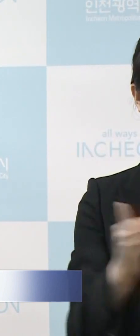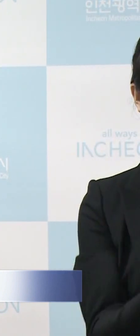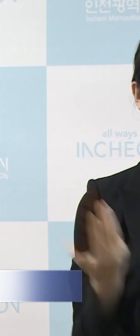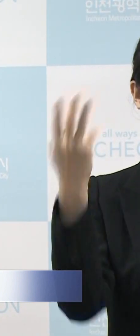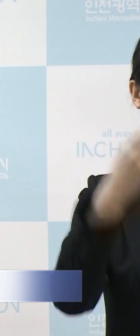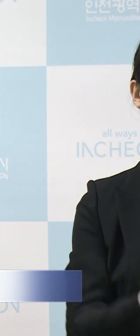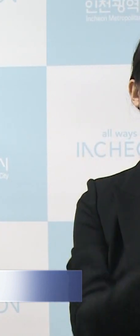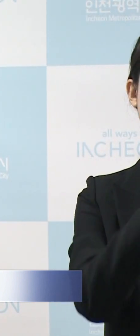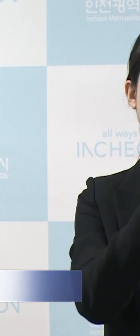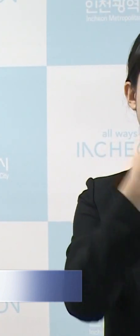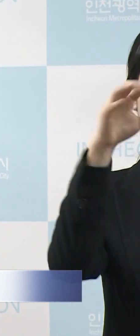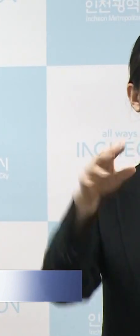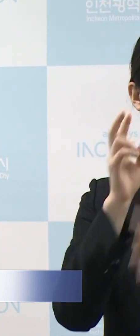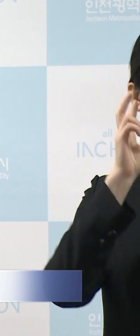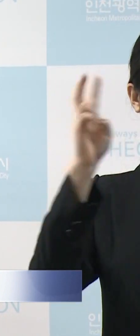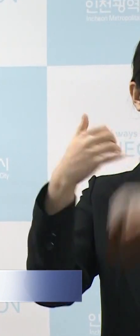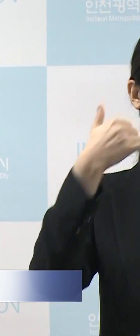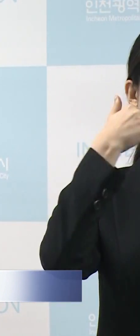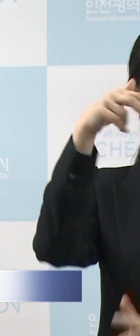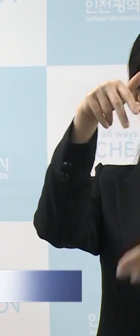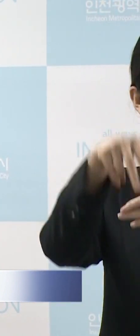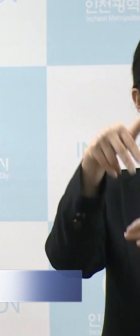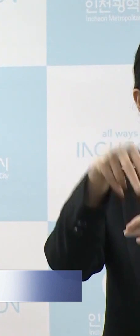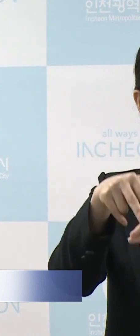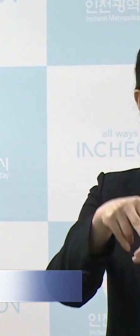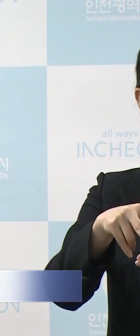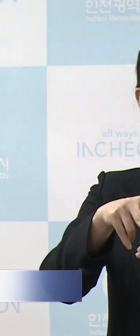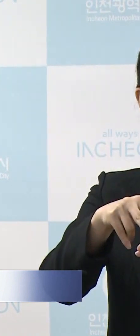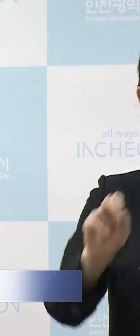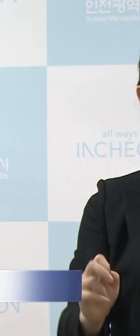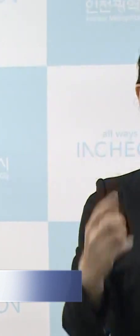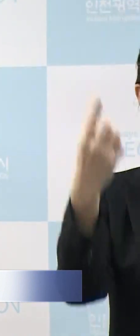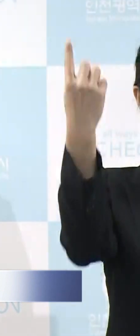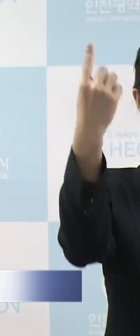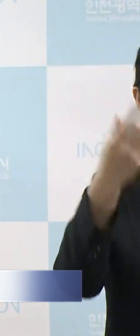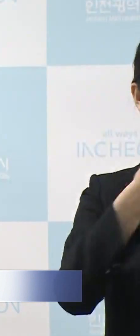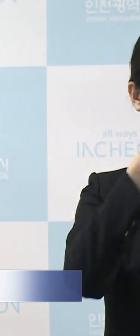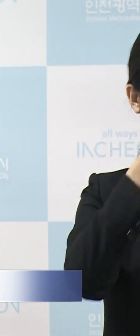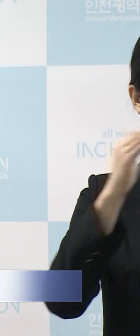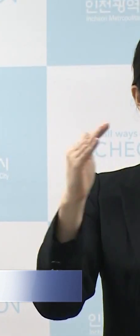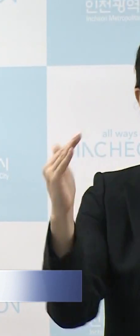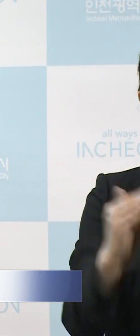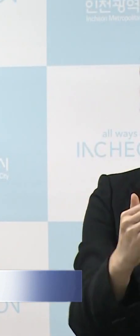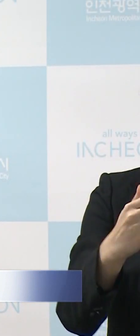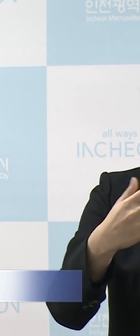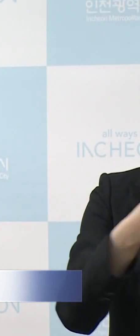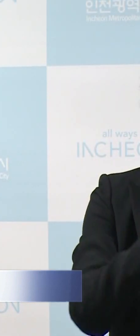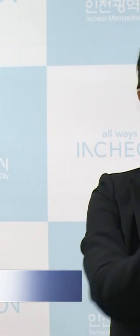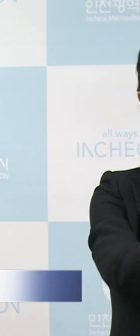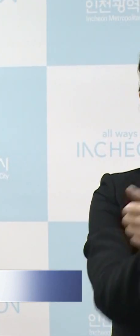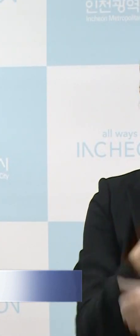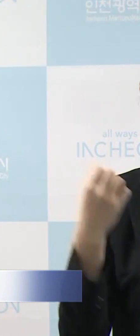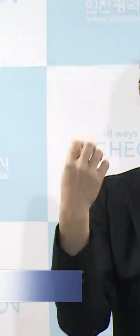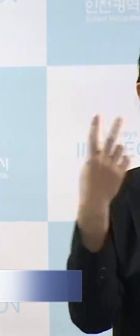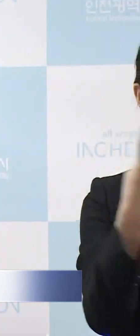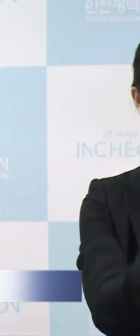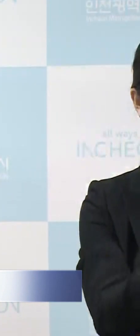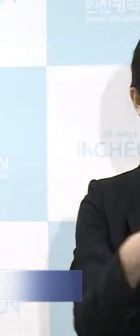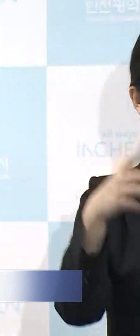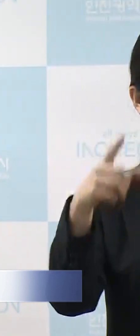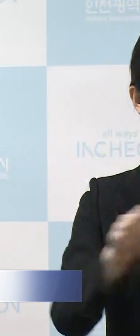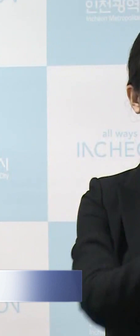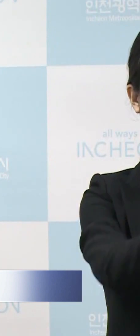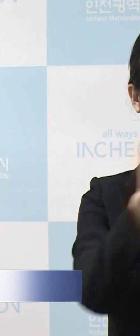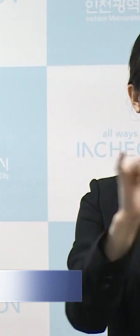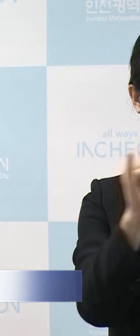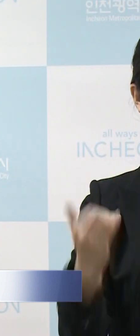소재 기업 콜센터를 통해 시민 집단 감염과 밀접 접촉자 확진 사례가 발생해 매우 안타깝게